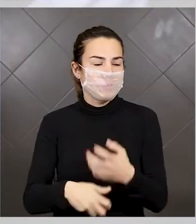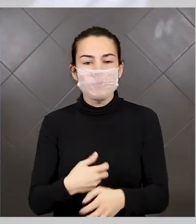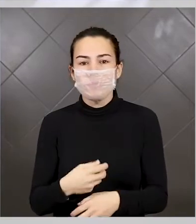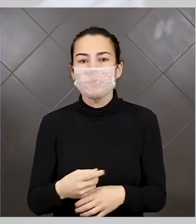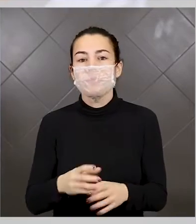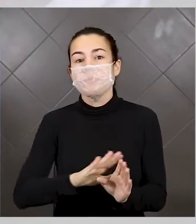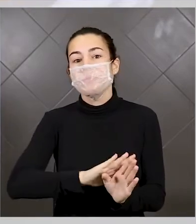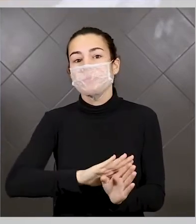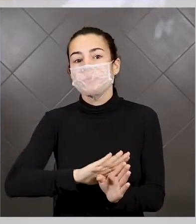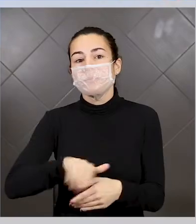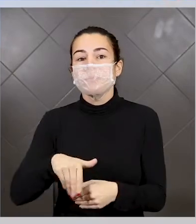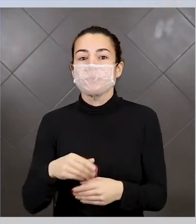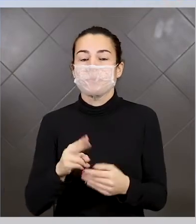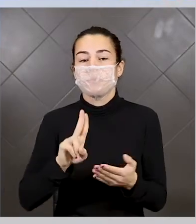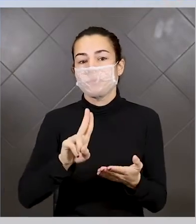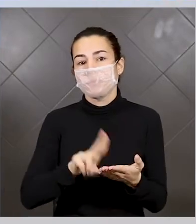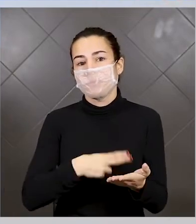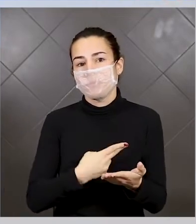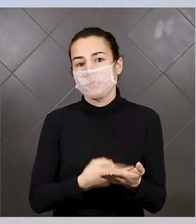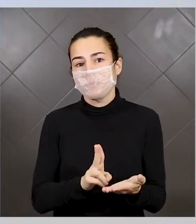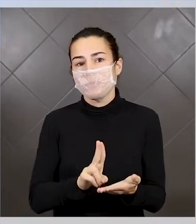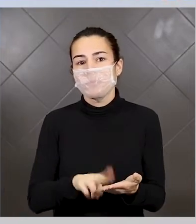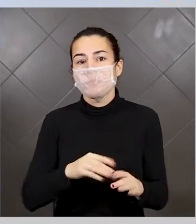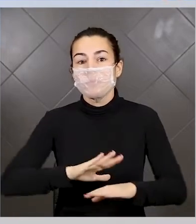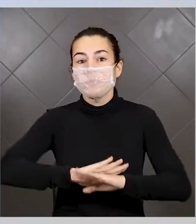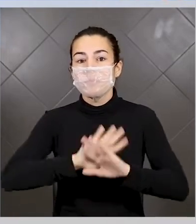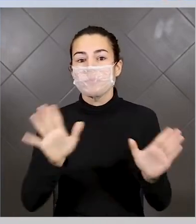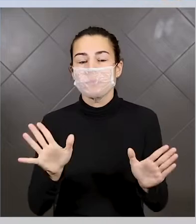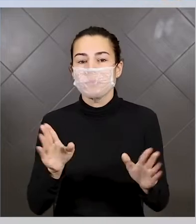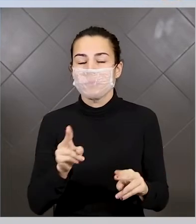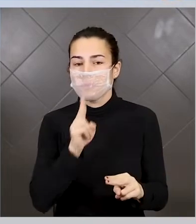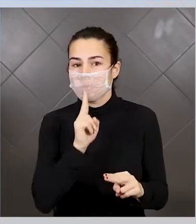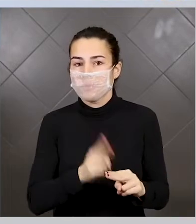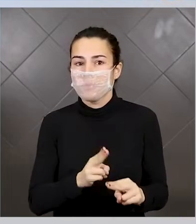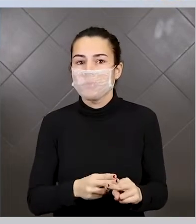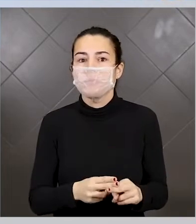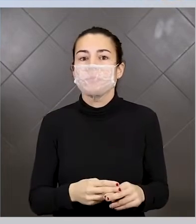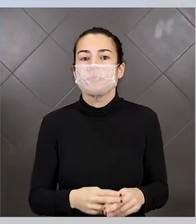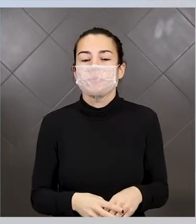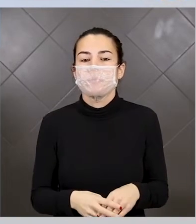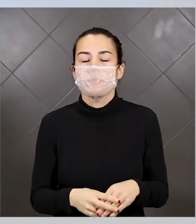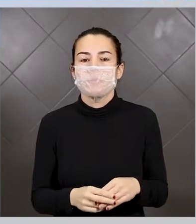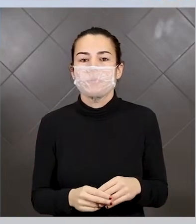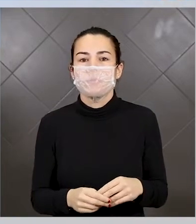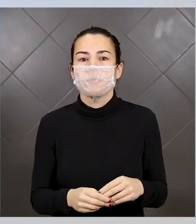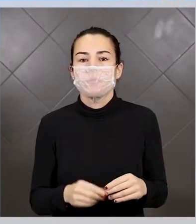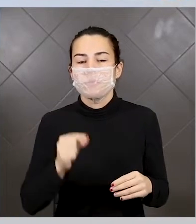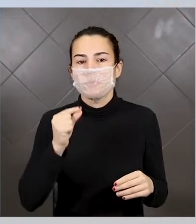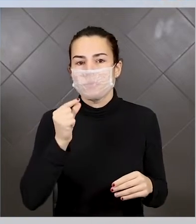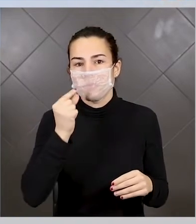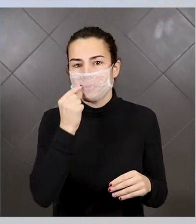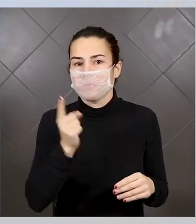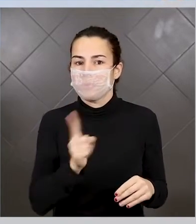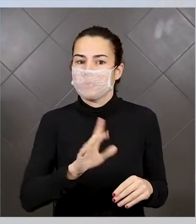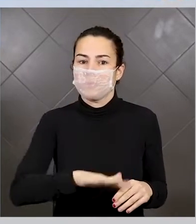Al final seguim amb la mateixa idea de tenir un postre amb la ametlla crua. I per donar-li un toc cruixent, el que